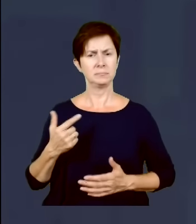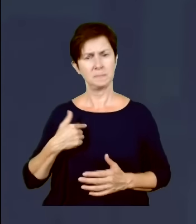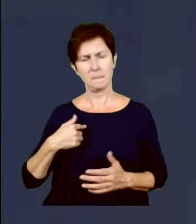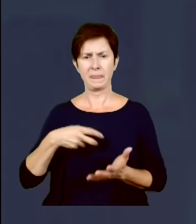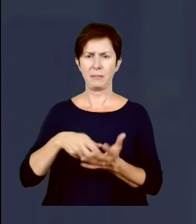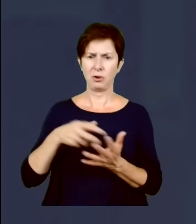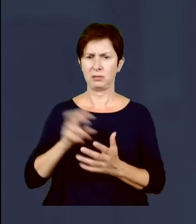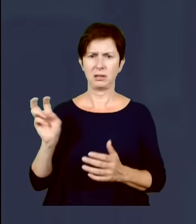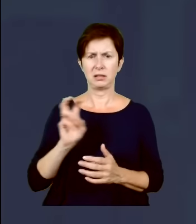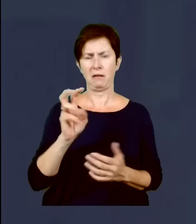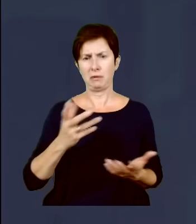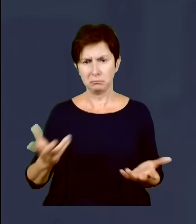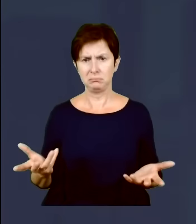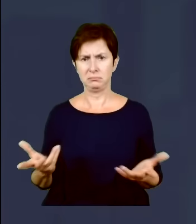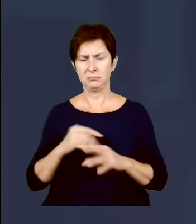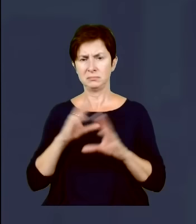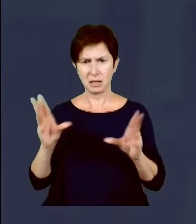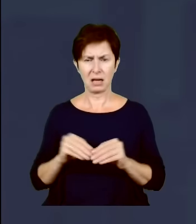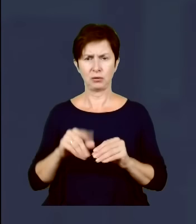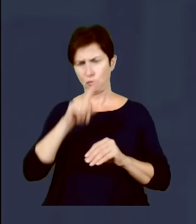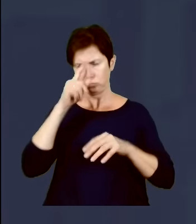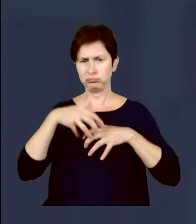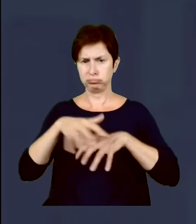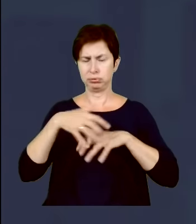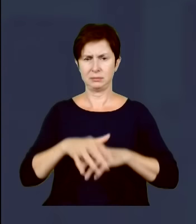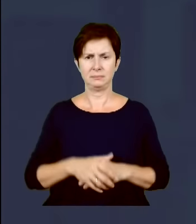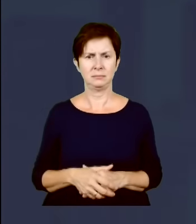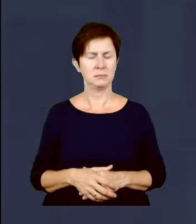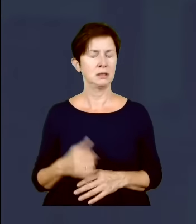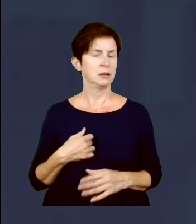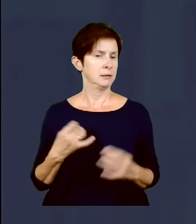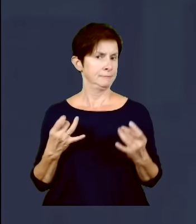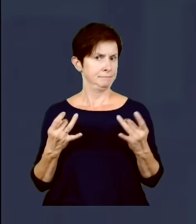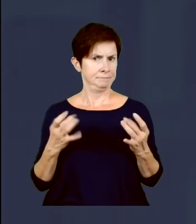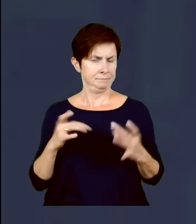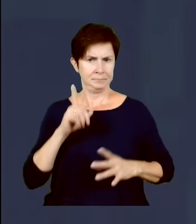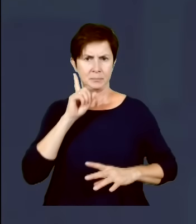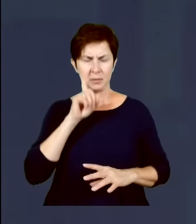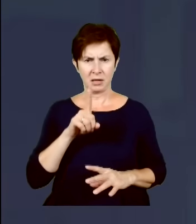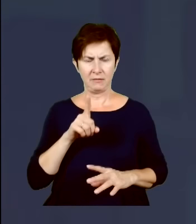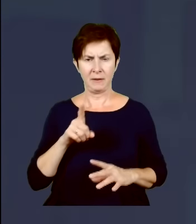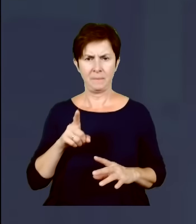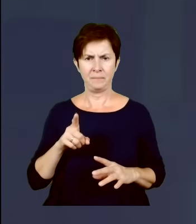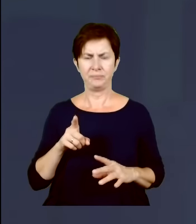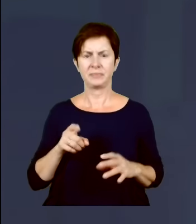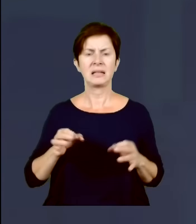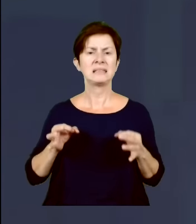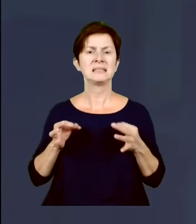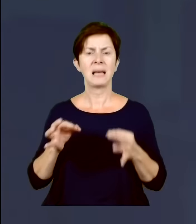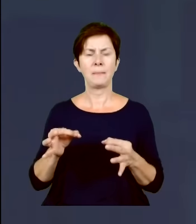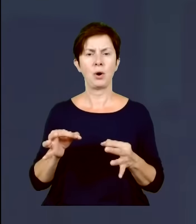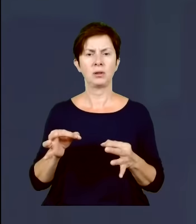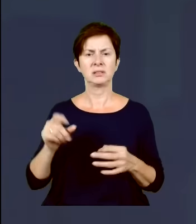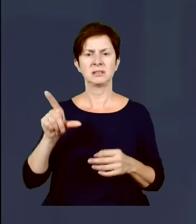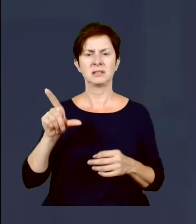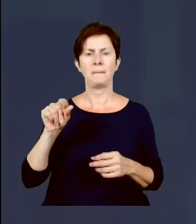jakżeby inaczej razem z narodem i tak mnie cholera wzięła jak samochody wyjeżdżające z parkingów